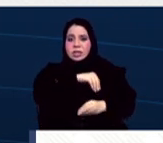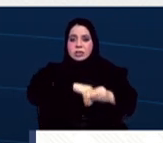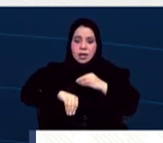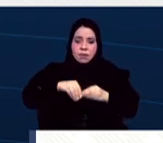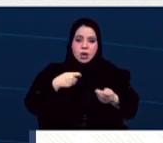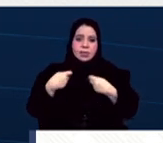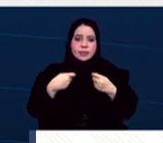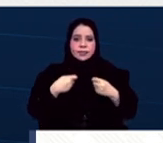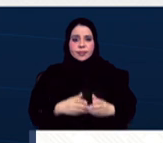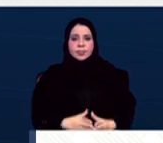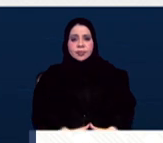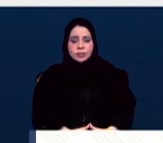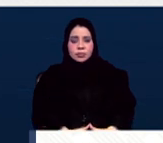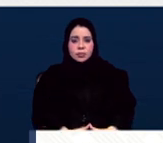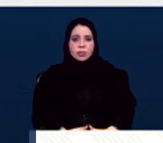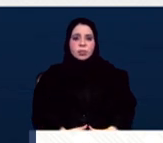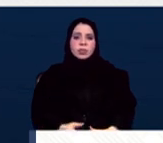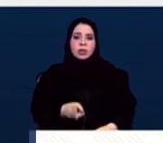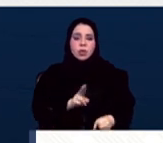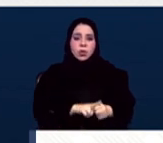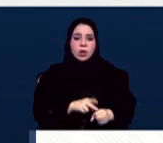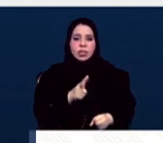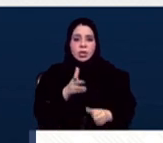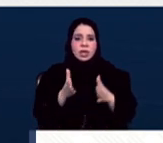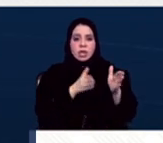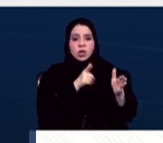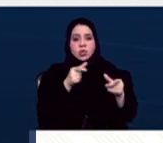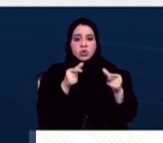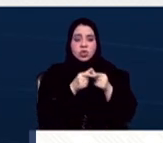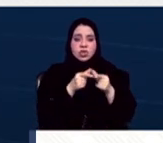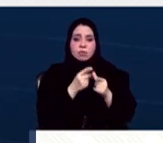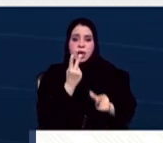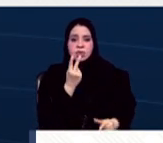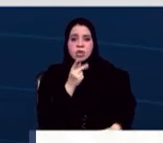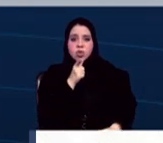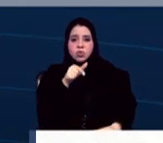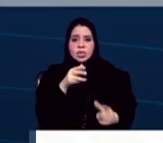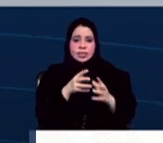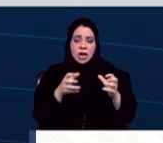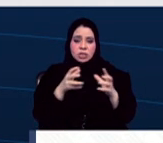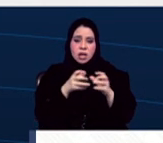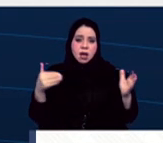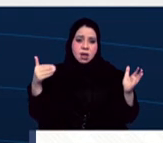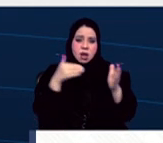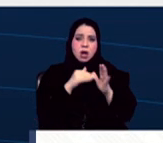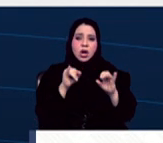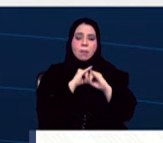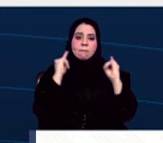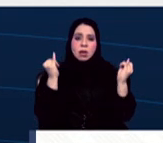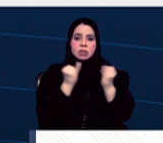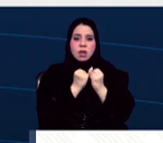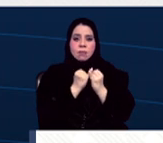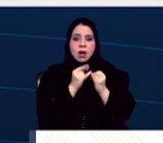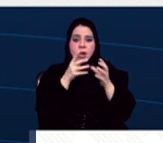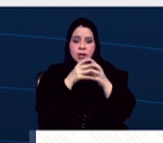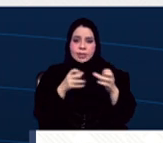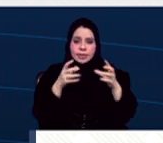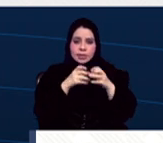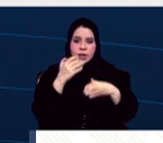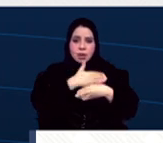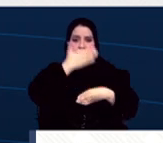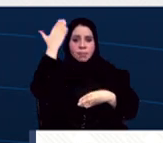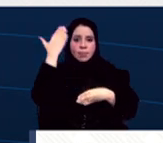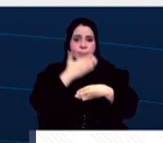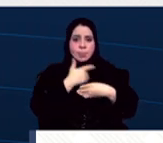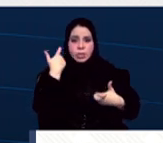التوريد وتسهيل انسيابيه تبادل السلع في العالم وخلال الاجتماعين تم استعراض ما انجزته